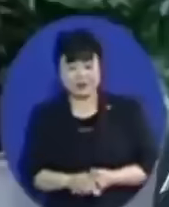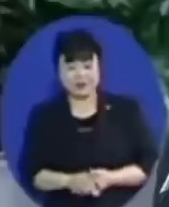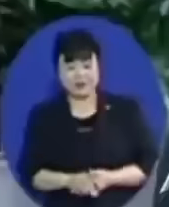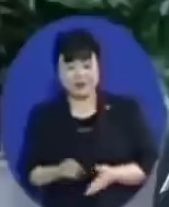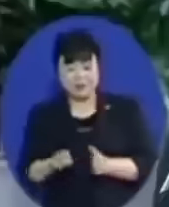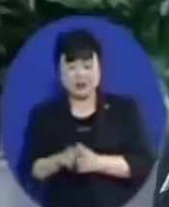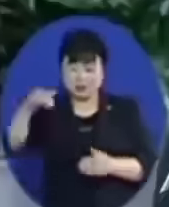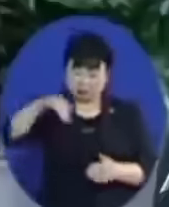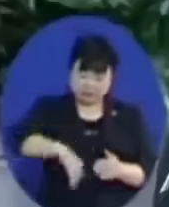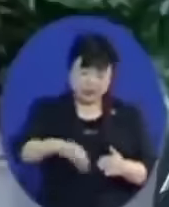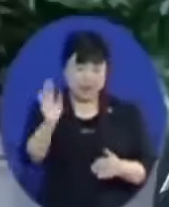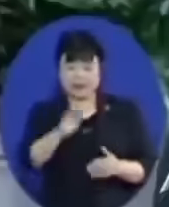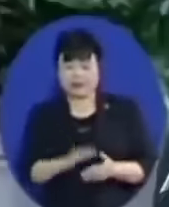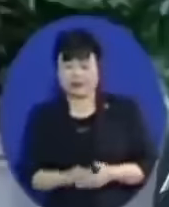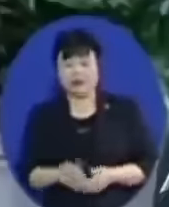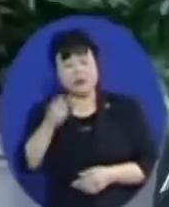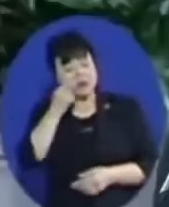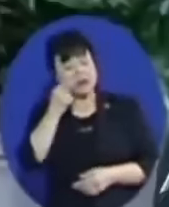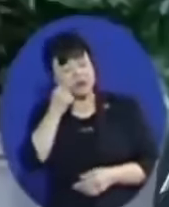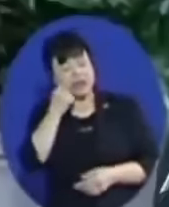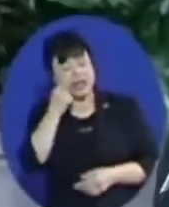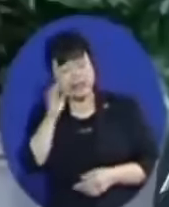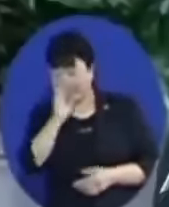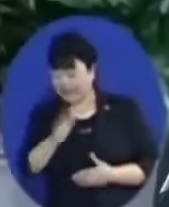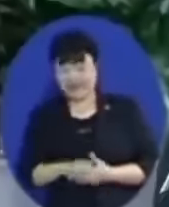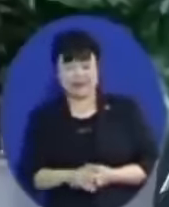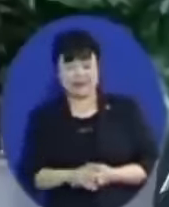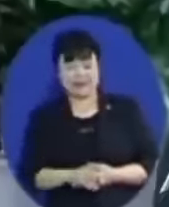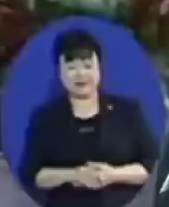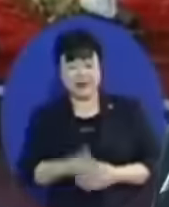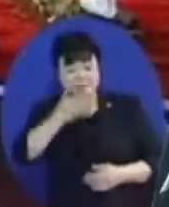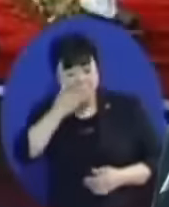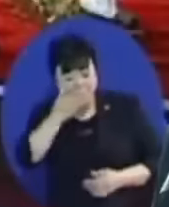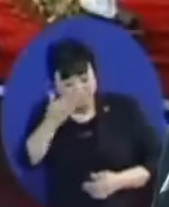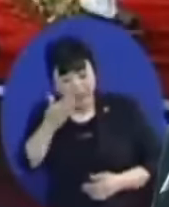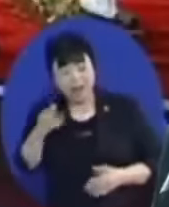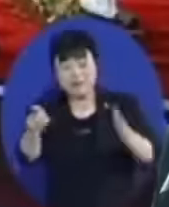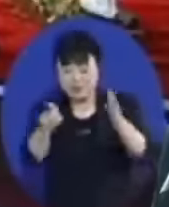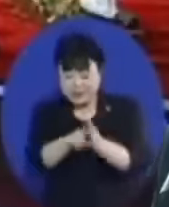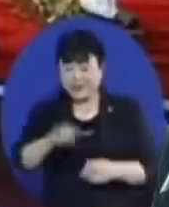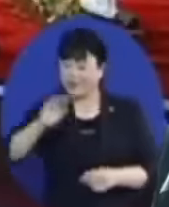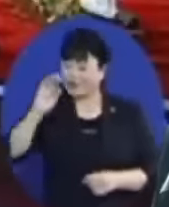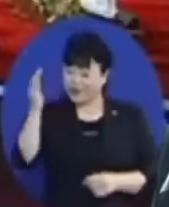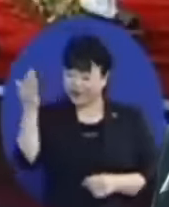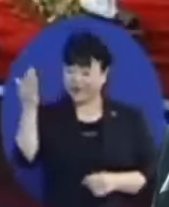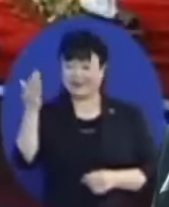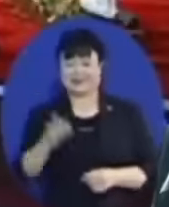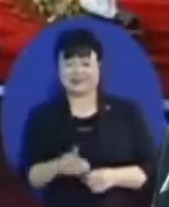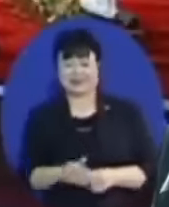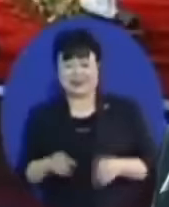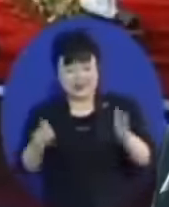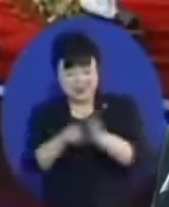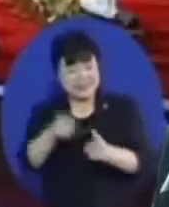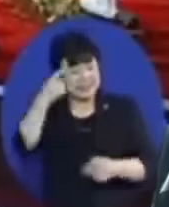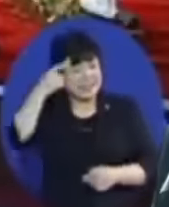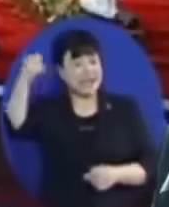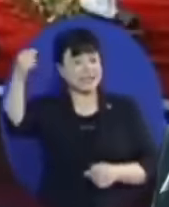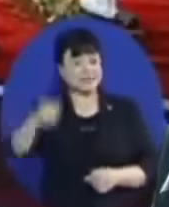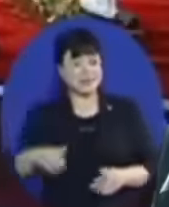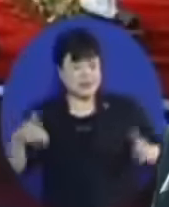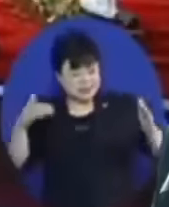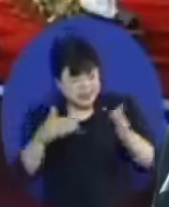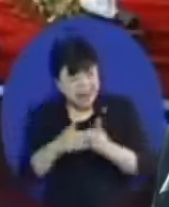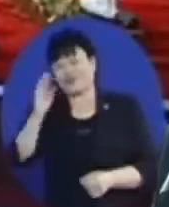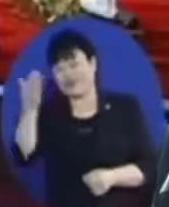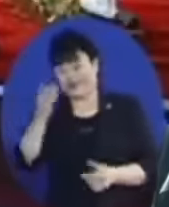돼요. 못한다고 믿으면 못합니다. 한다고 믿으면 하는 것입니다. 한번 믿는다고 생각하면 끝까지 믿어야